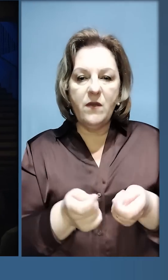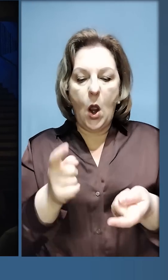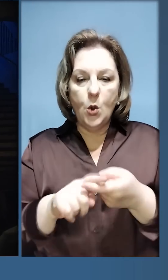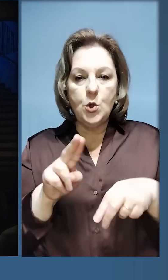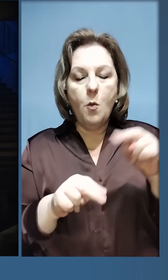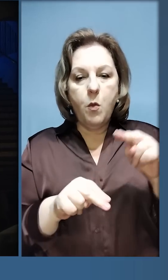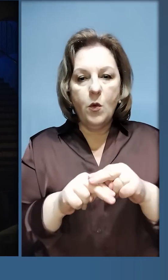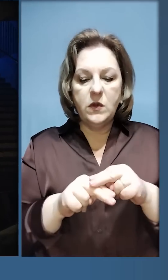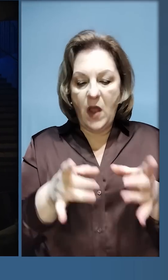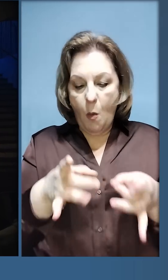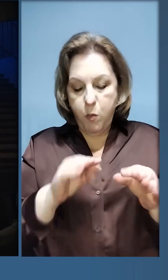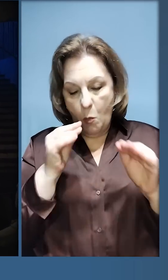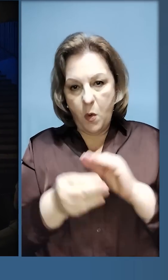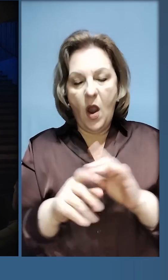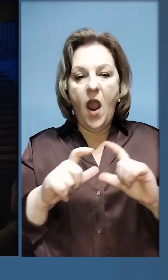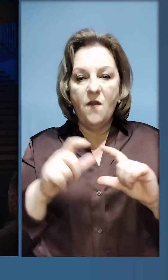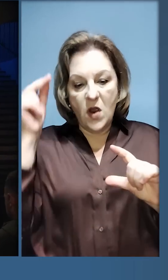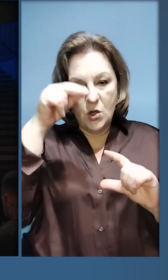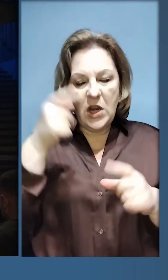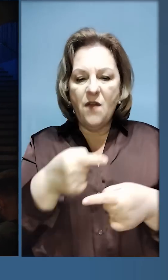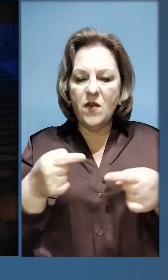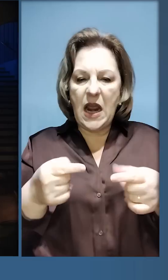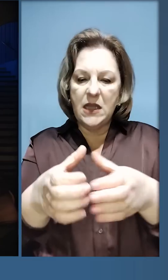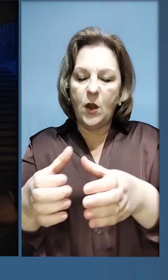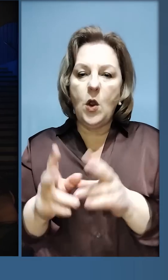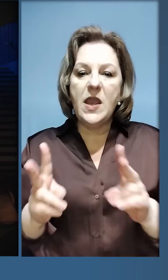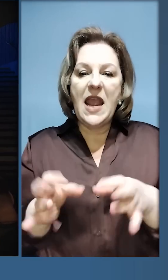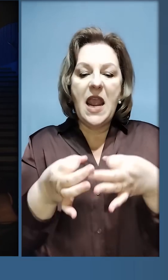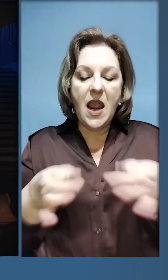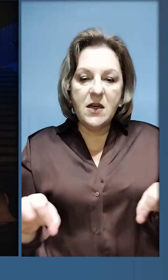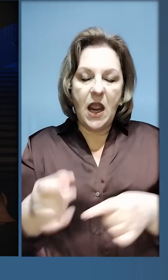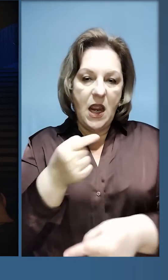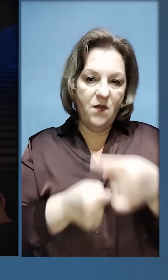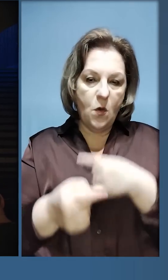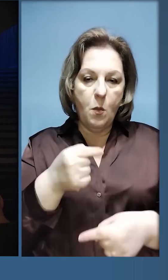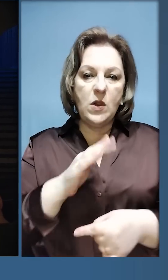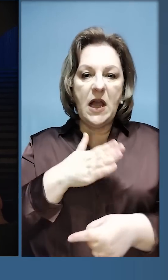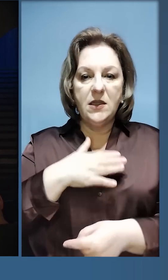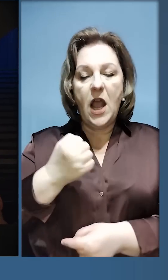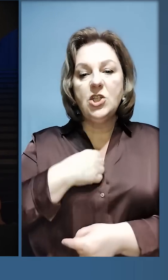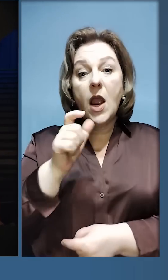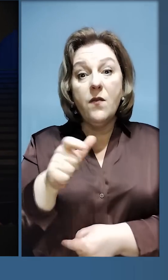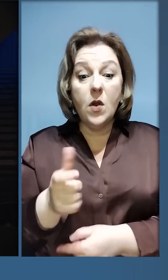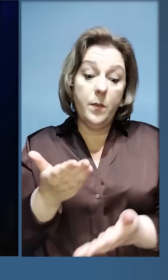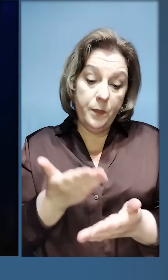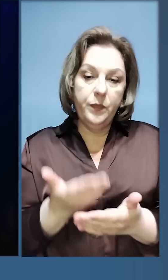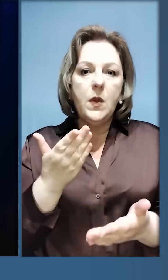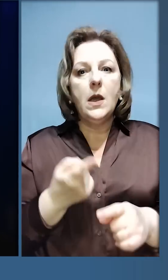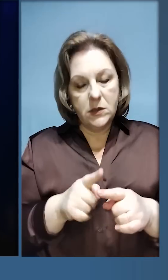будівництва бомбосховищ в школах, в різних громадах, які деокуповували наші військові.